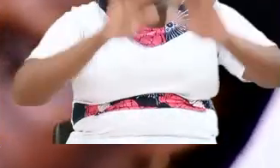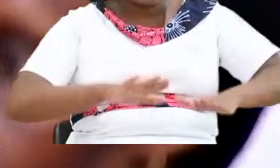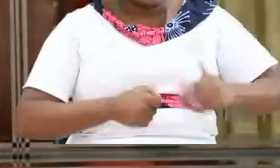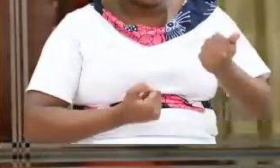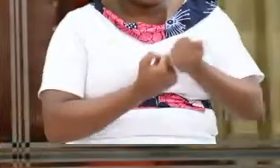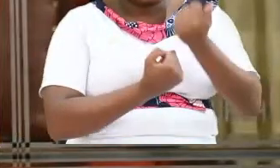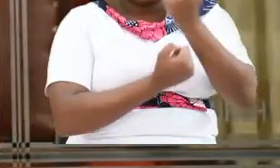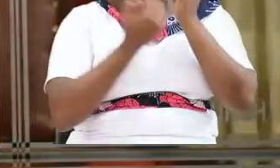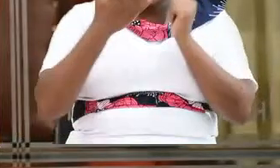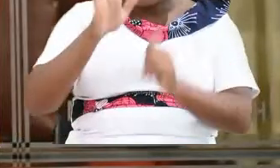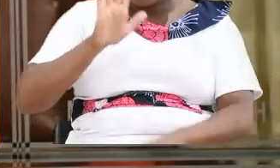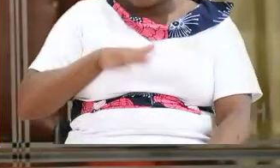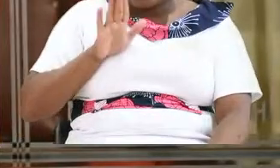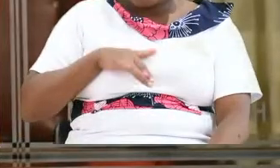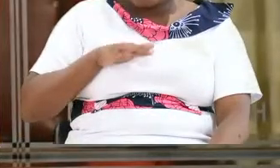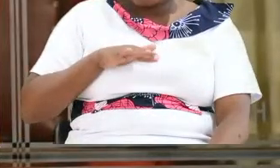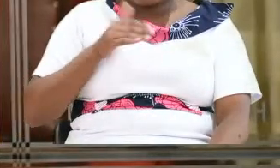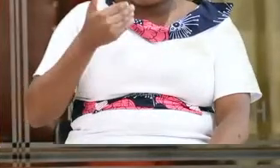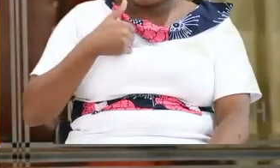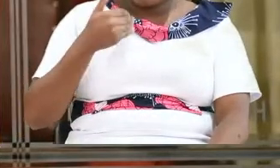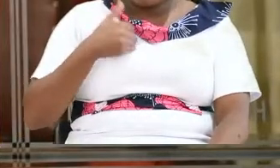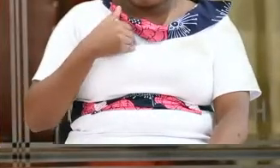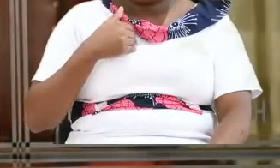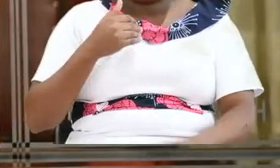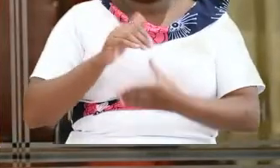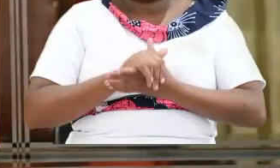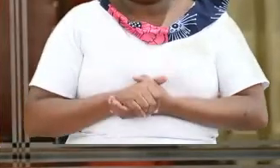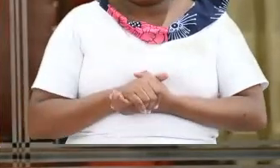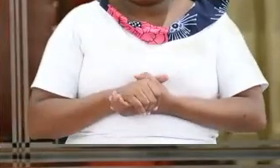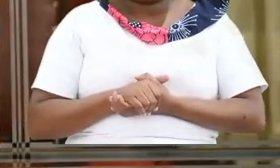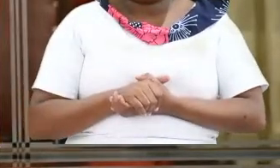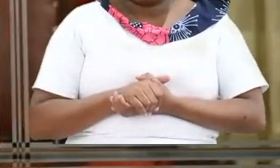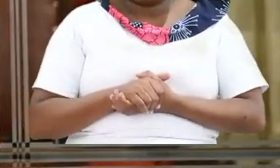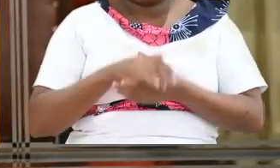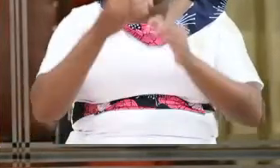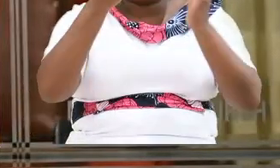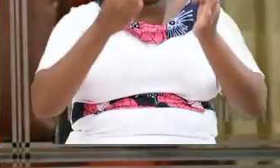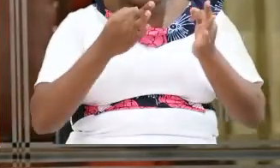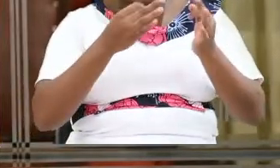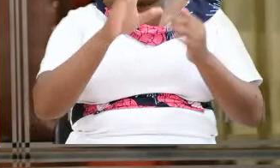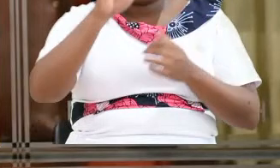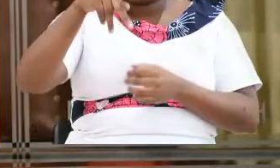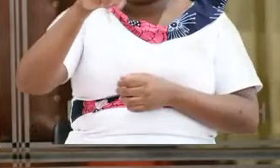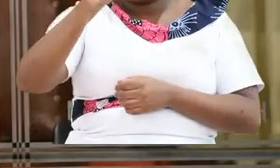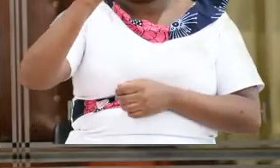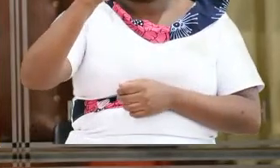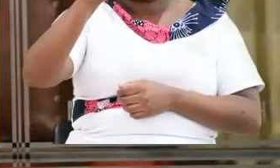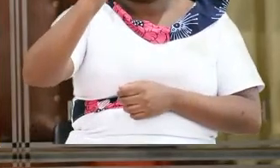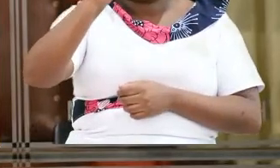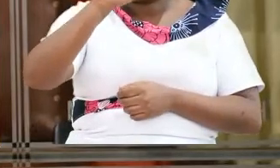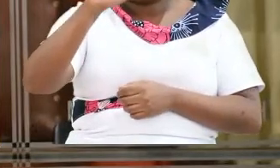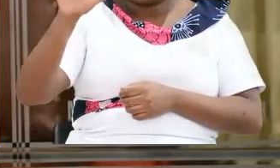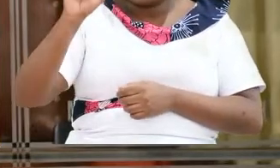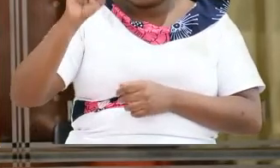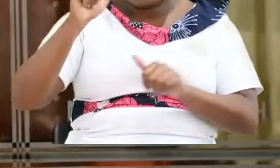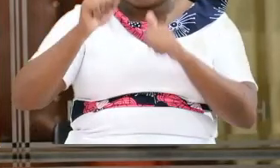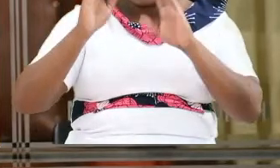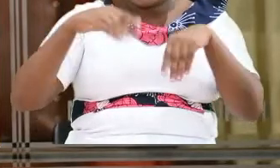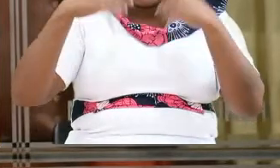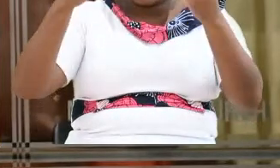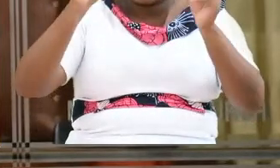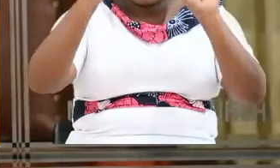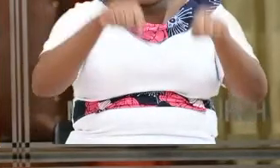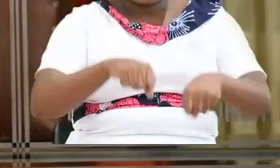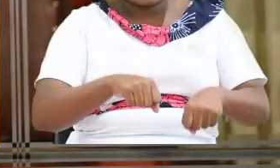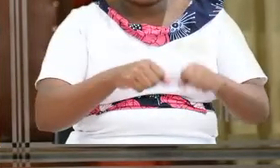yeye. Kuko na ile account ama paybill yenye ametupea yenye